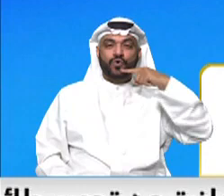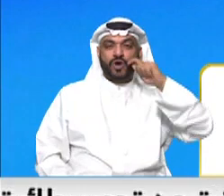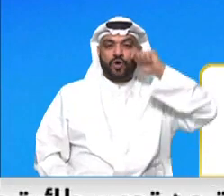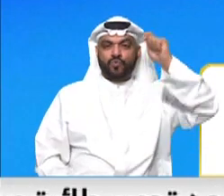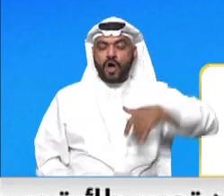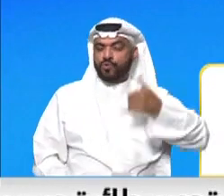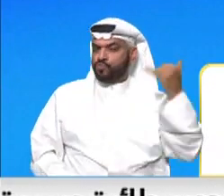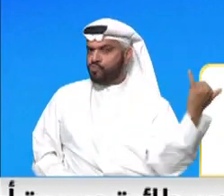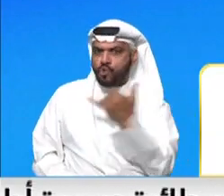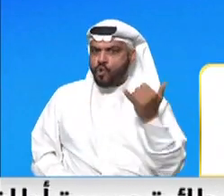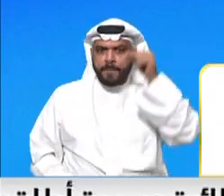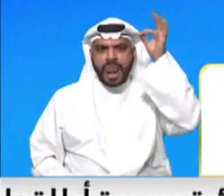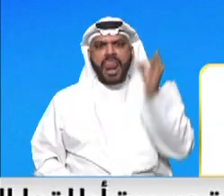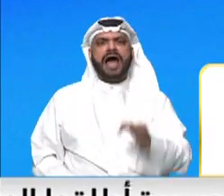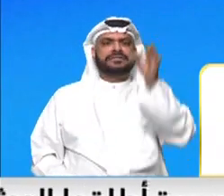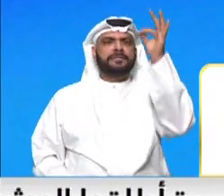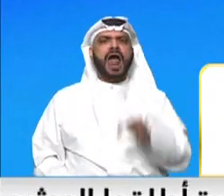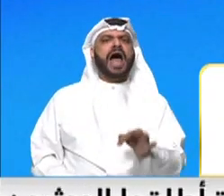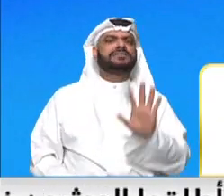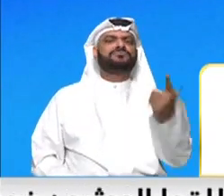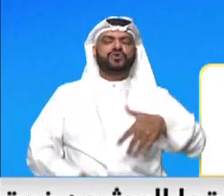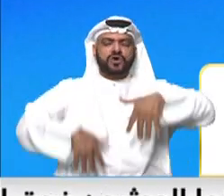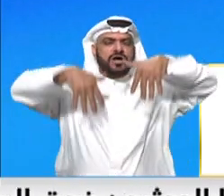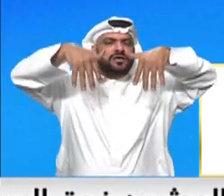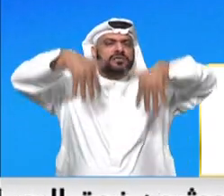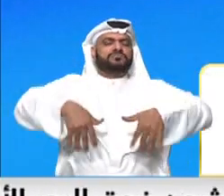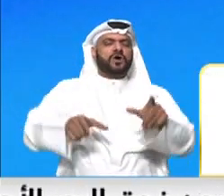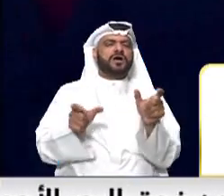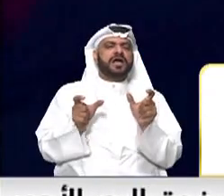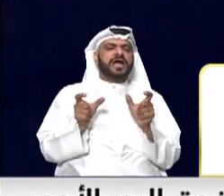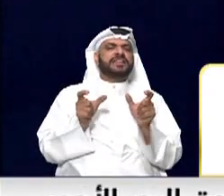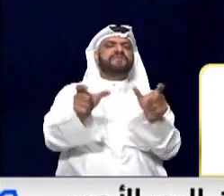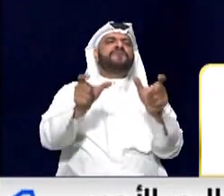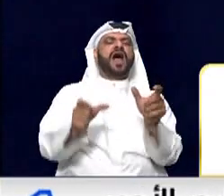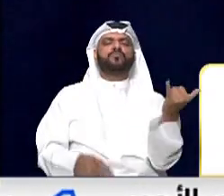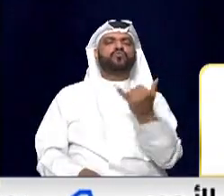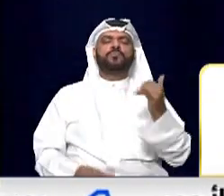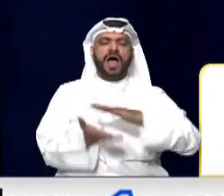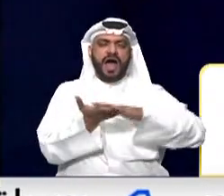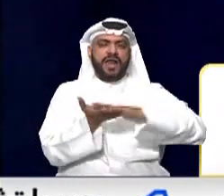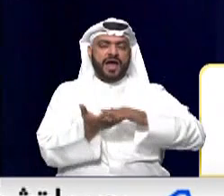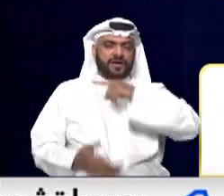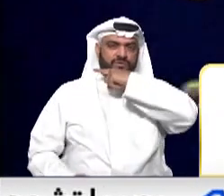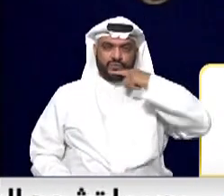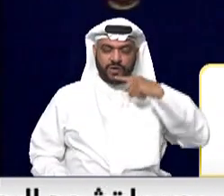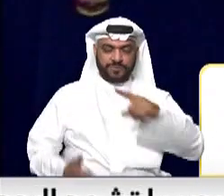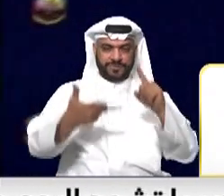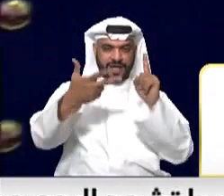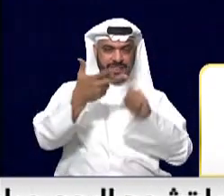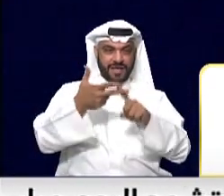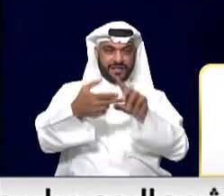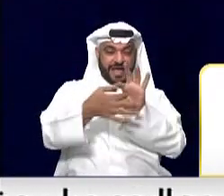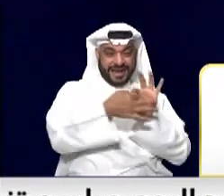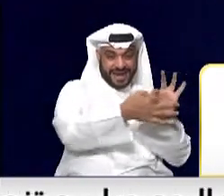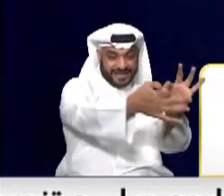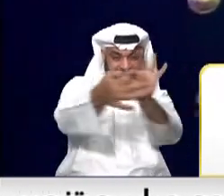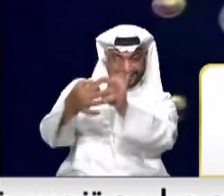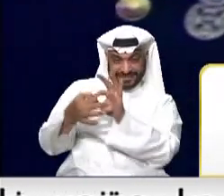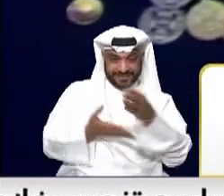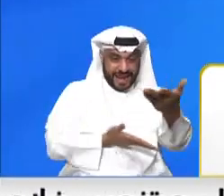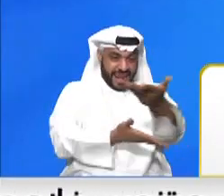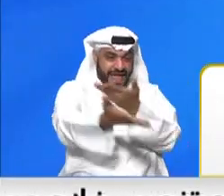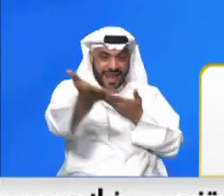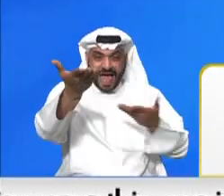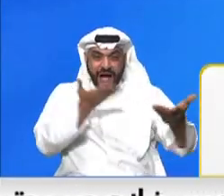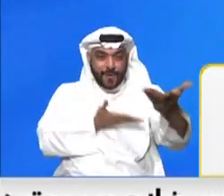وضروره الدفاع عن المصالح الوطنيه على نحو اقوى وحول العلاقات مع الدول الغربيه اعلن بوتين عدم رفضها